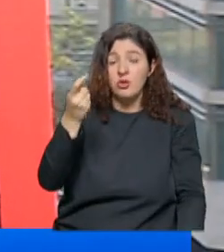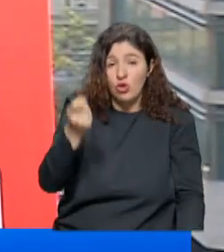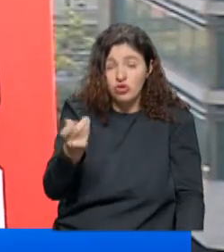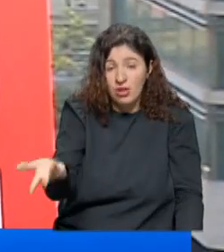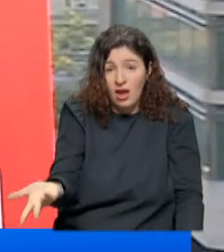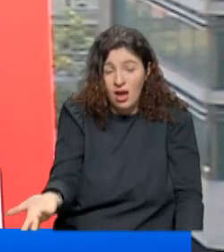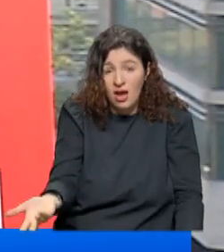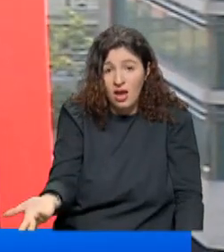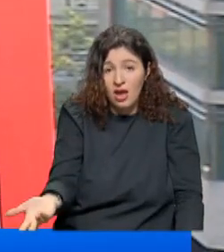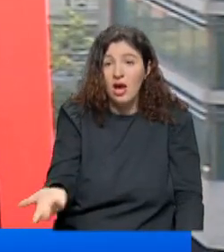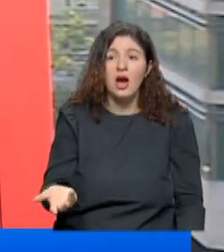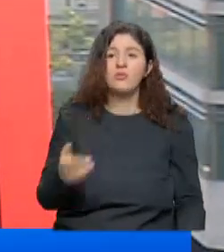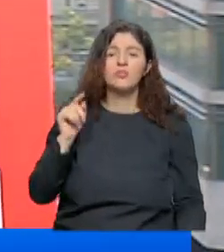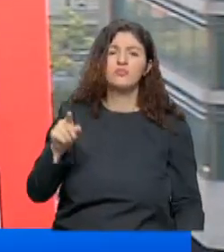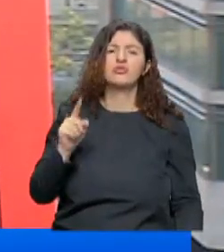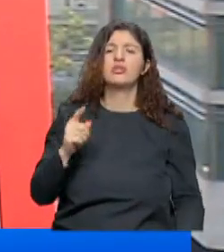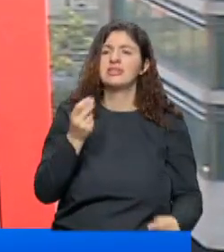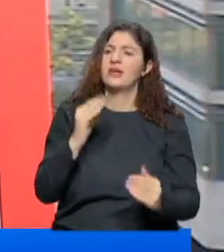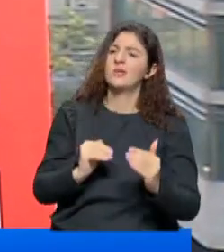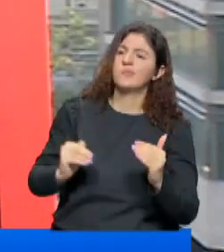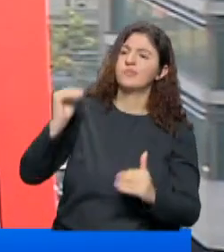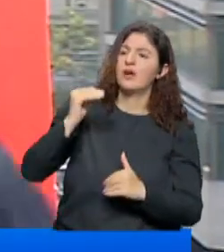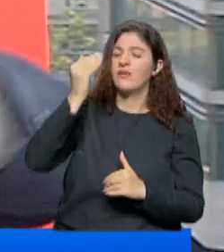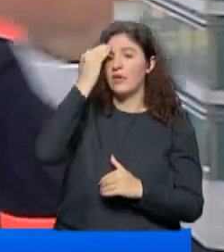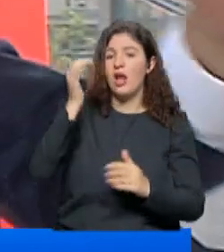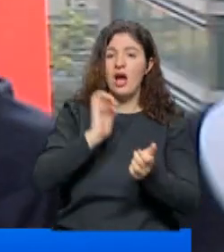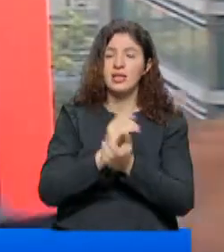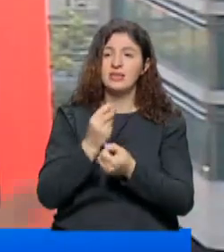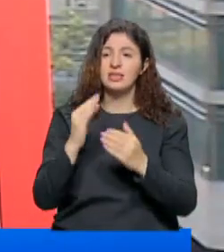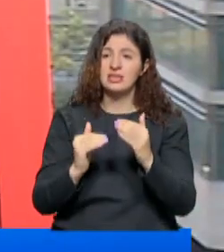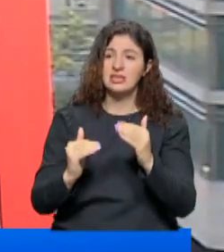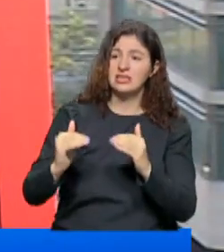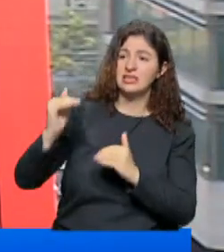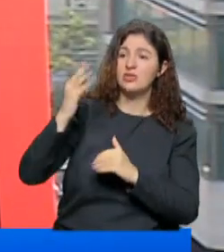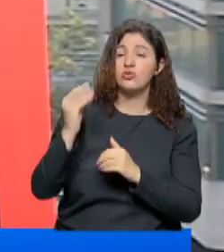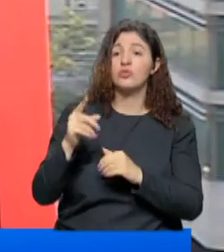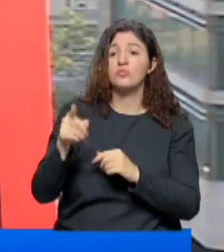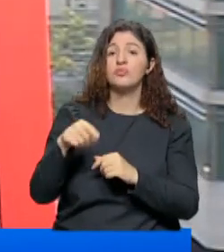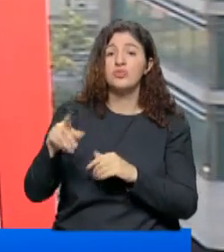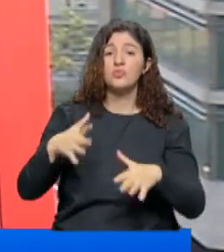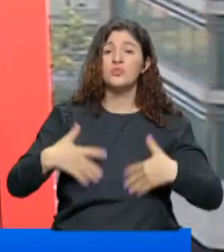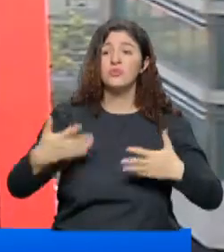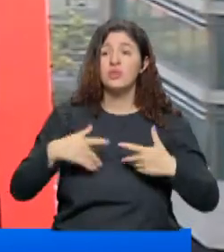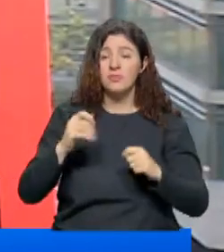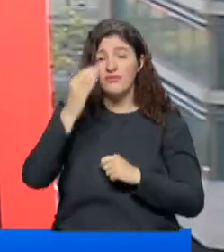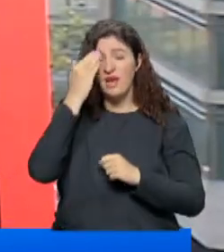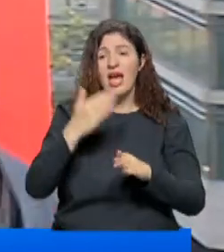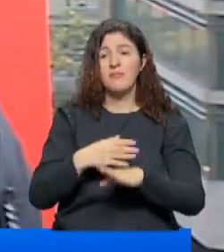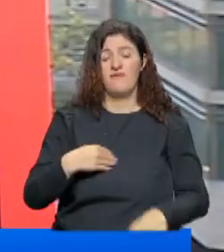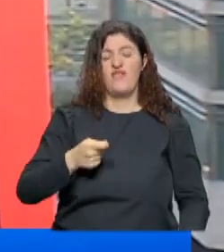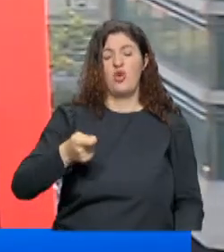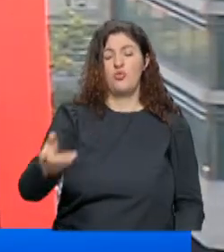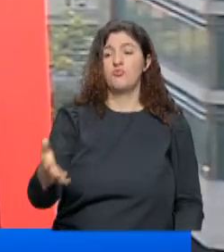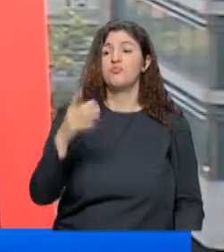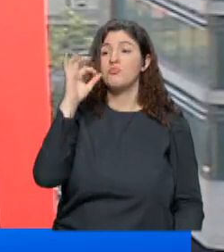zorunda. Ama bu sayı arttıkça, yoksul aile sayısı arttıkça, bununla övünen, yoksula ekmek veriyorum,